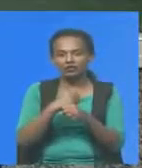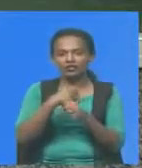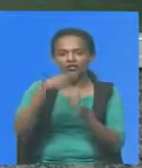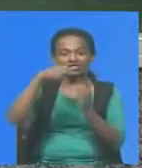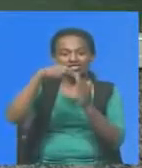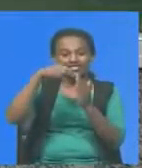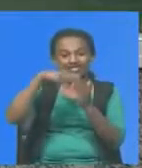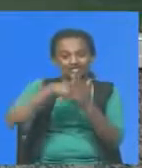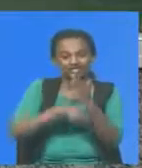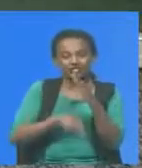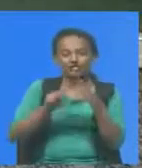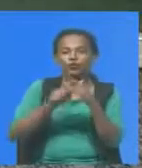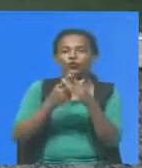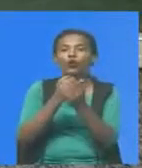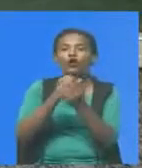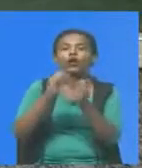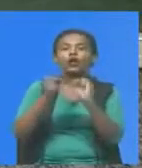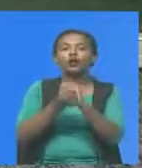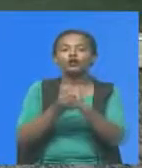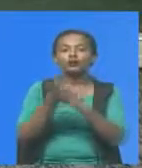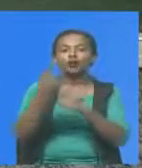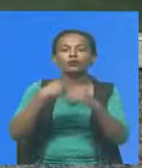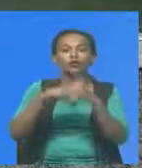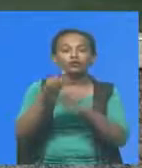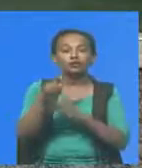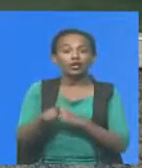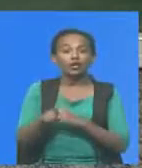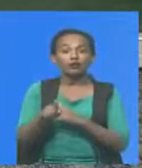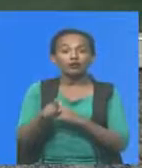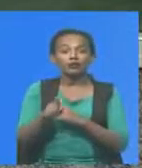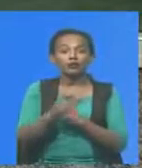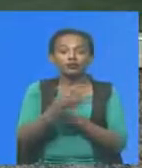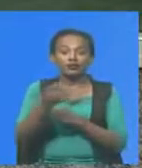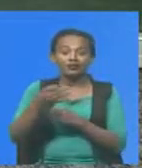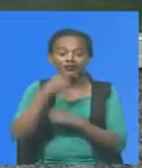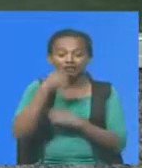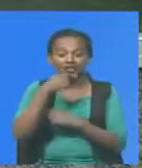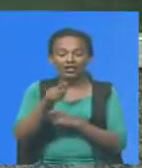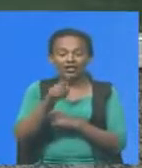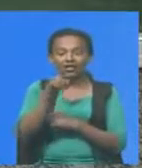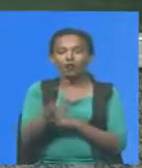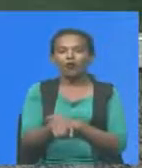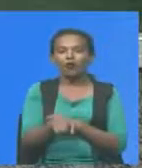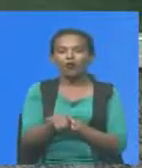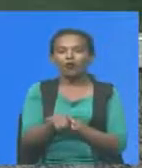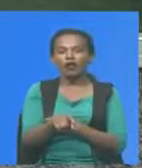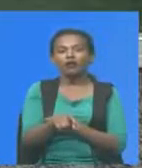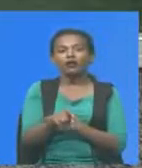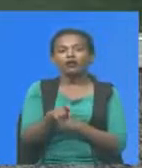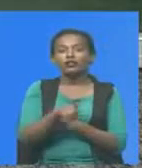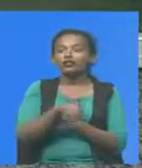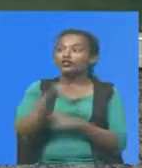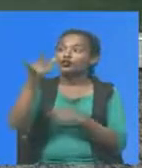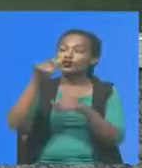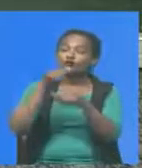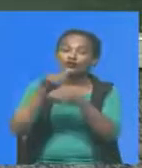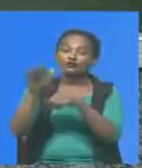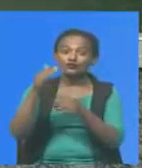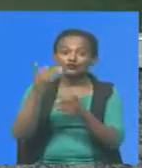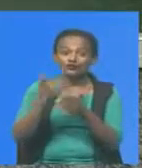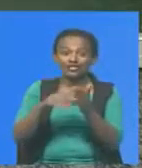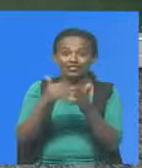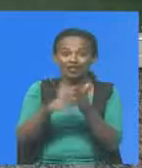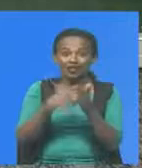ለውጥ ማምጣት እንዳለብን ሊሰመርበት ይገባል። የውጭ ምንዛሬ ችግር ዋነኛ